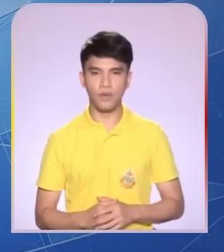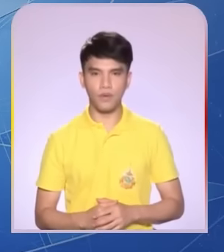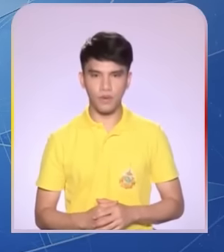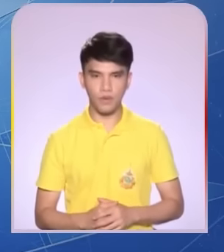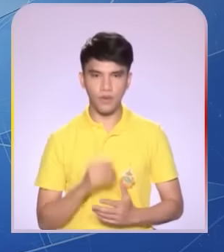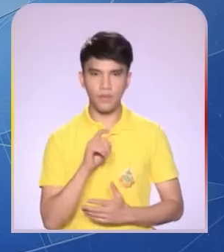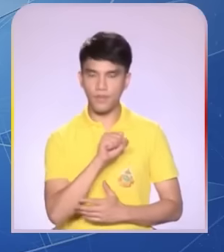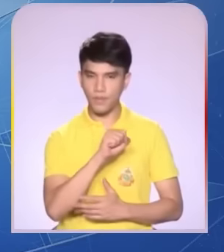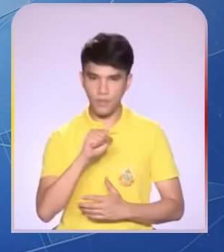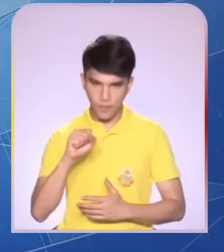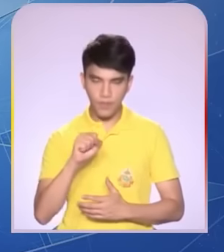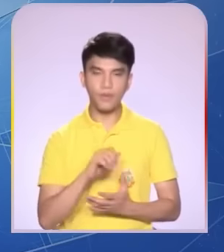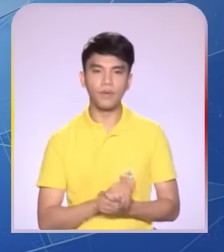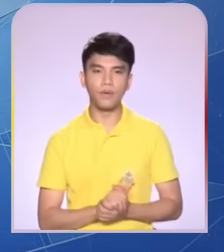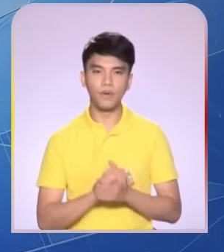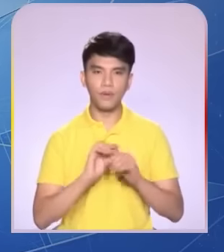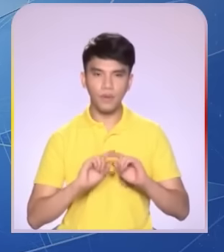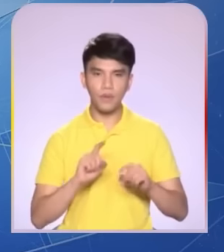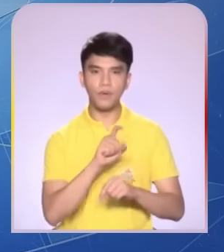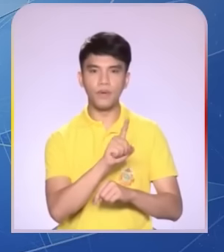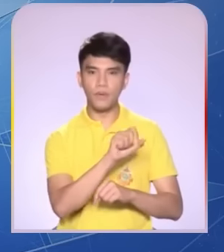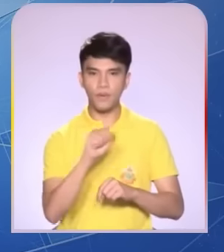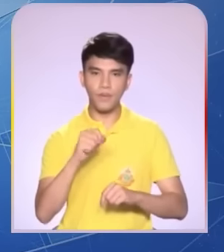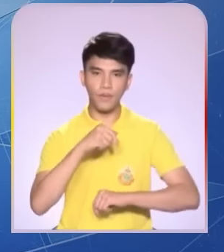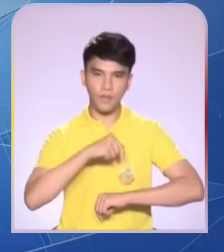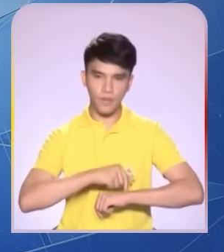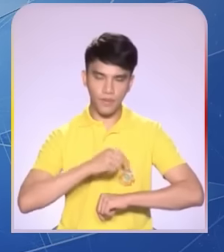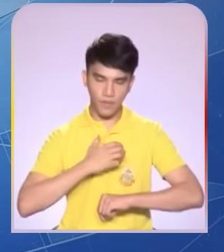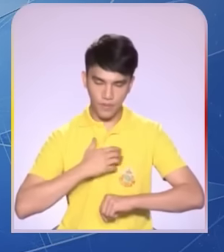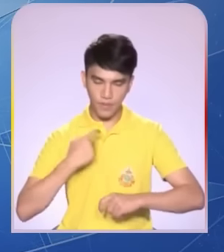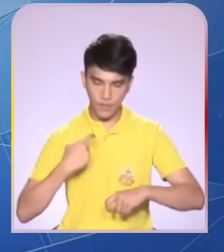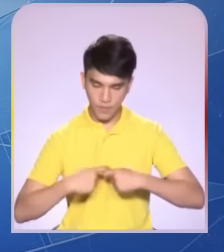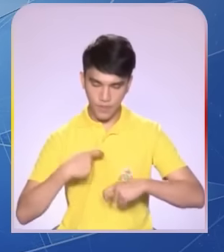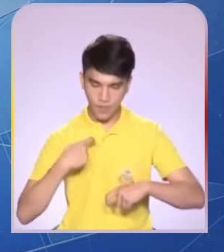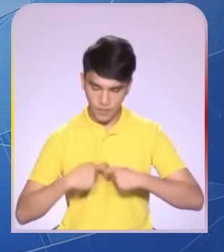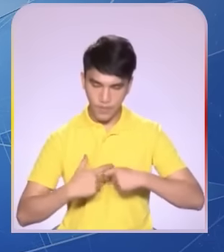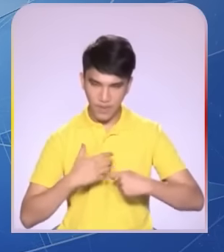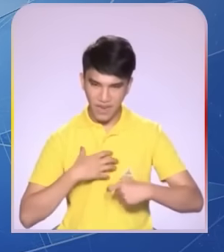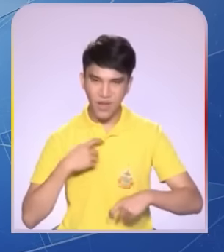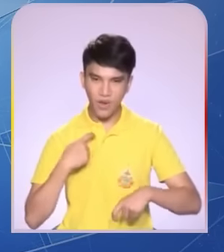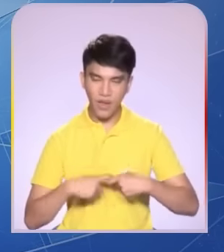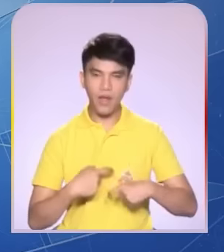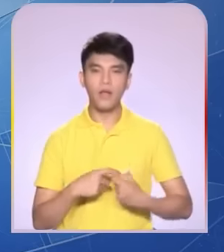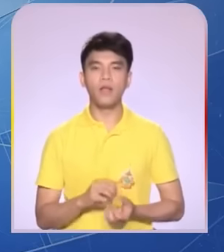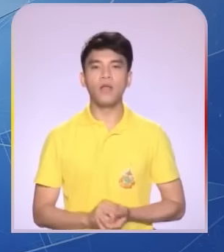หลักแสนแต่เป็นหลักแสนในช่วงเวลาที่ชีวิตมันเหลืออยู่แ